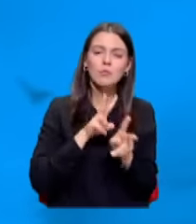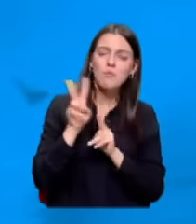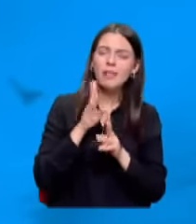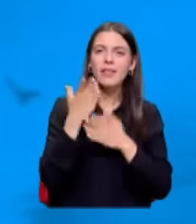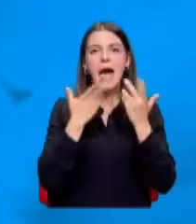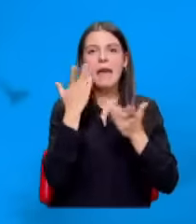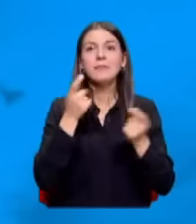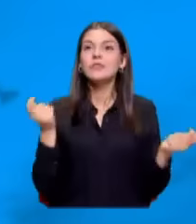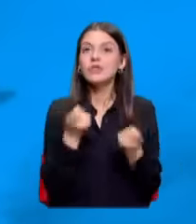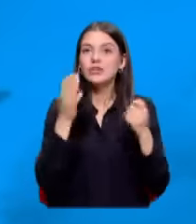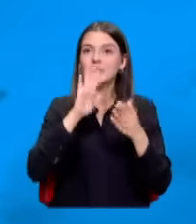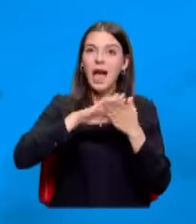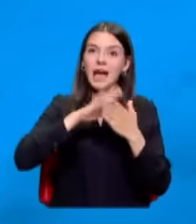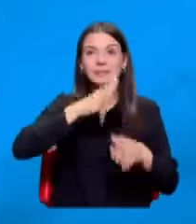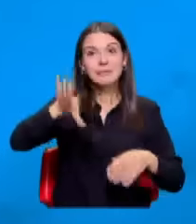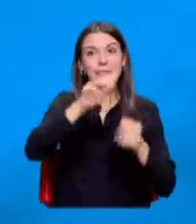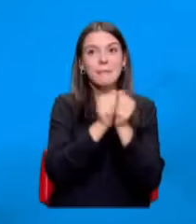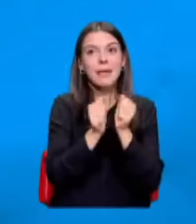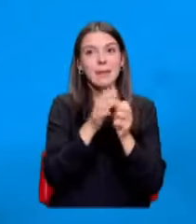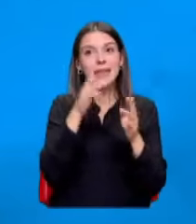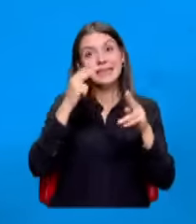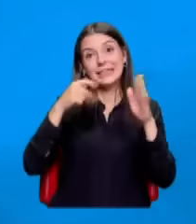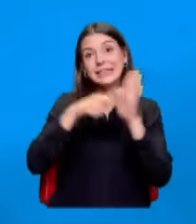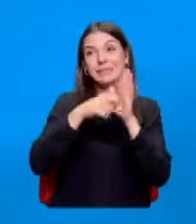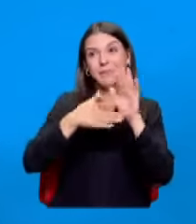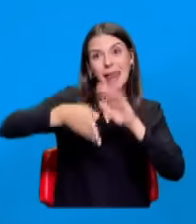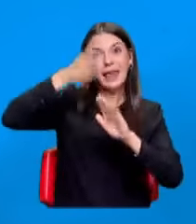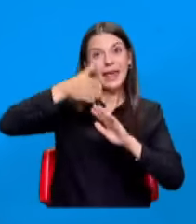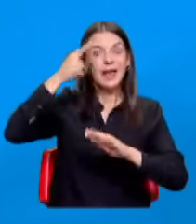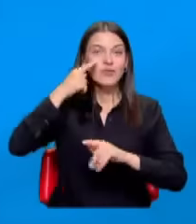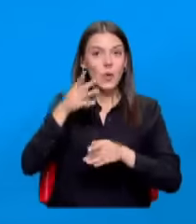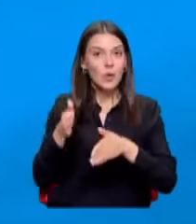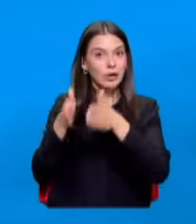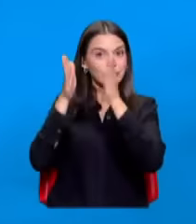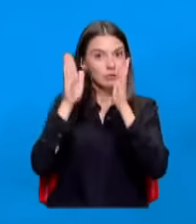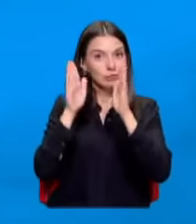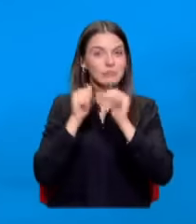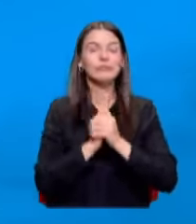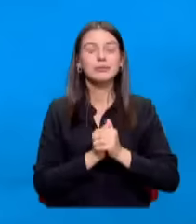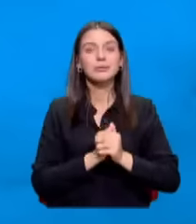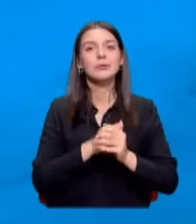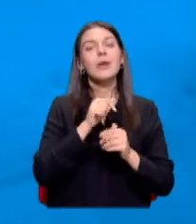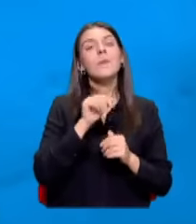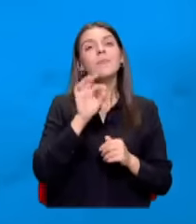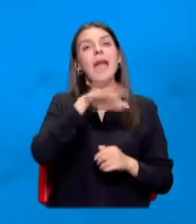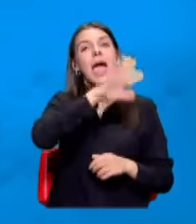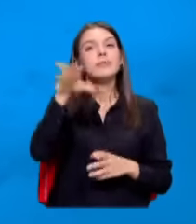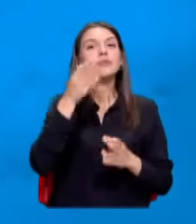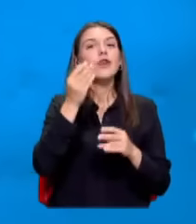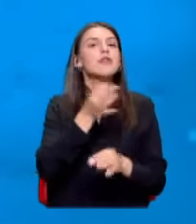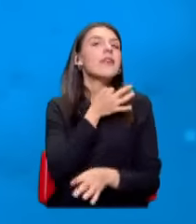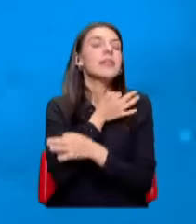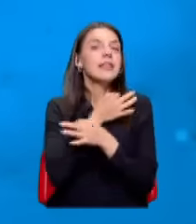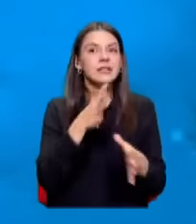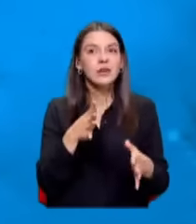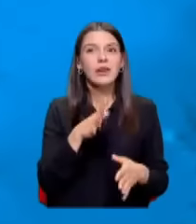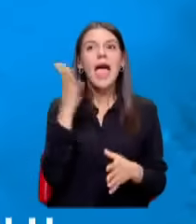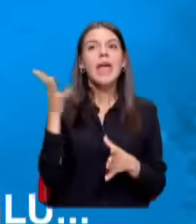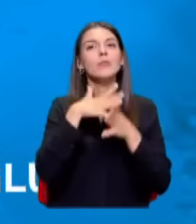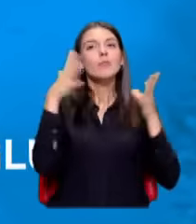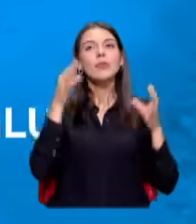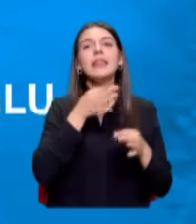anlatmaya gayret ediyoruz ekip arkadaşlarımla birlikte. Zaten isimleri de ekranın bir tarafından akıyor o sırada. Hepsine çok çok teşekkürler. En